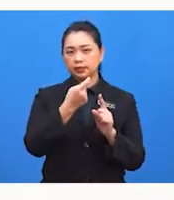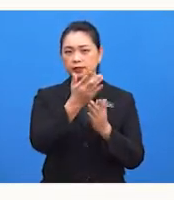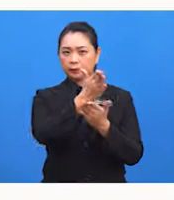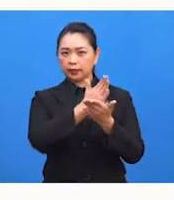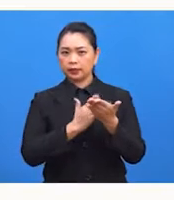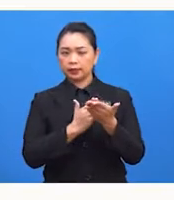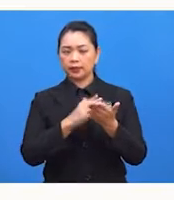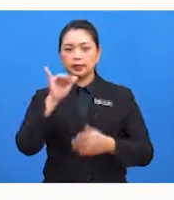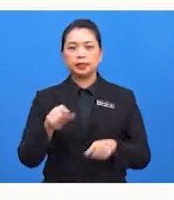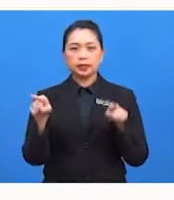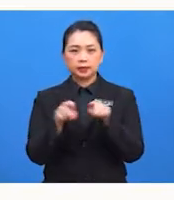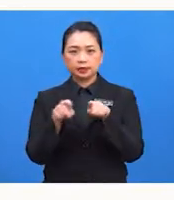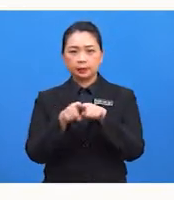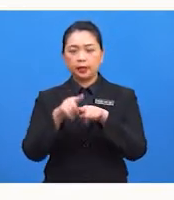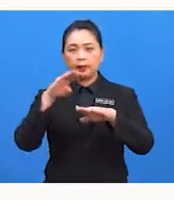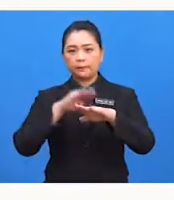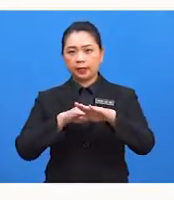warna.